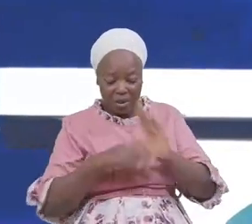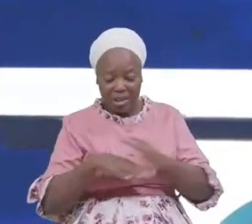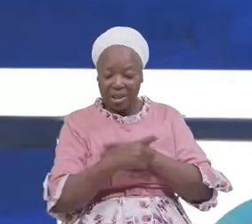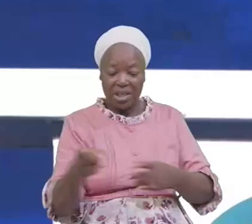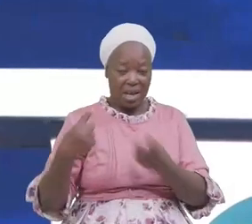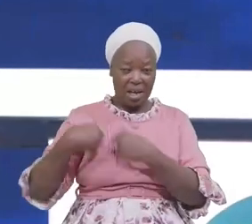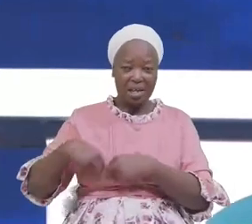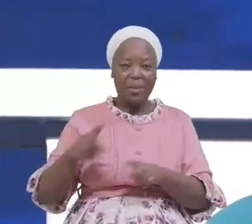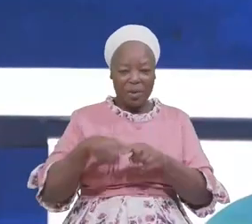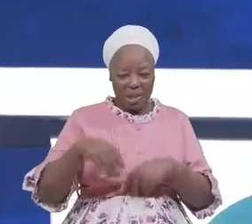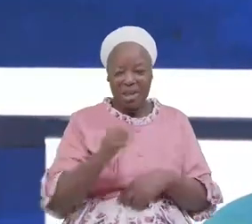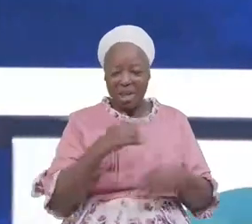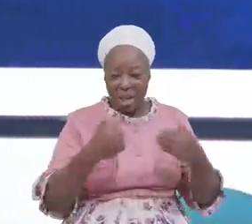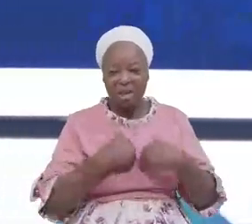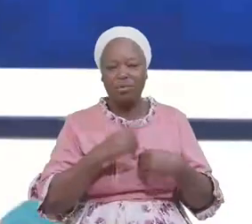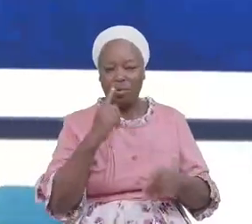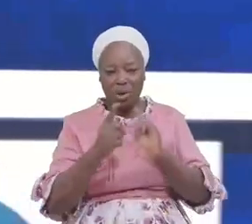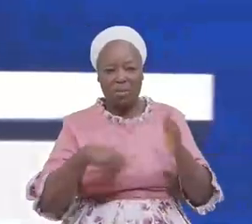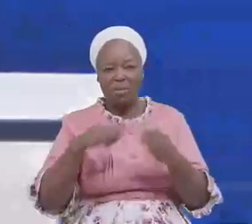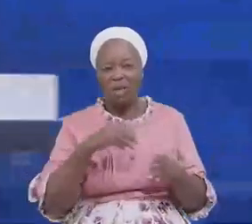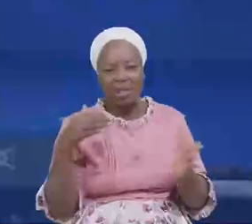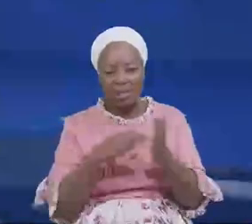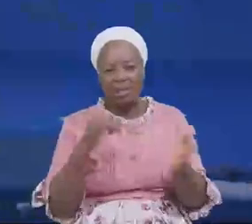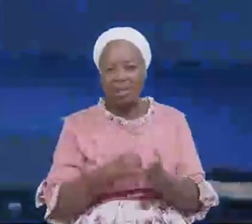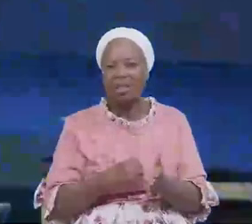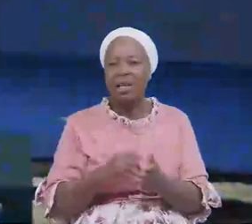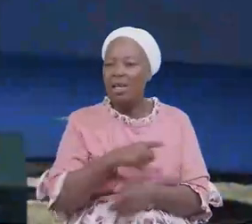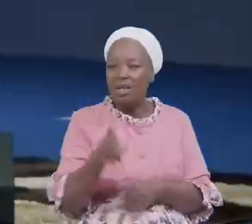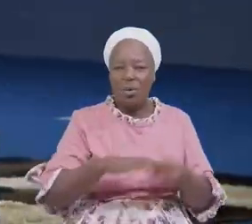Ils n'ont pas la paix du cœur, mais ils critiquent.